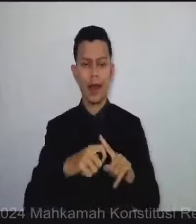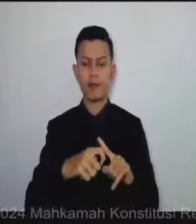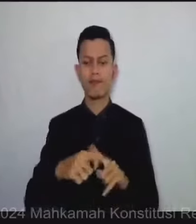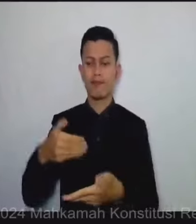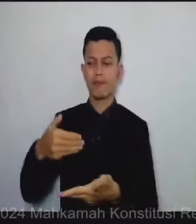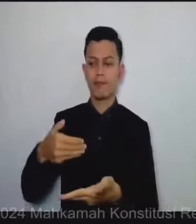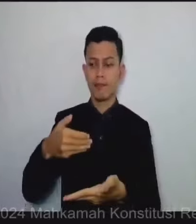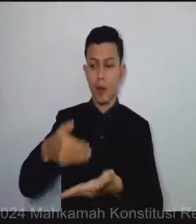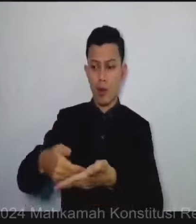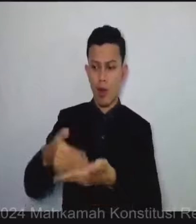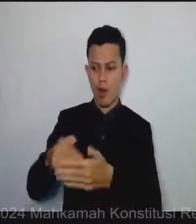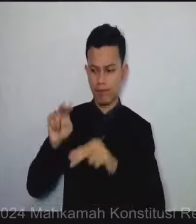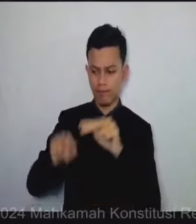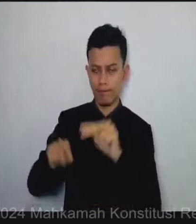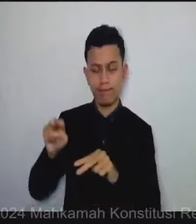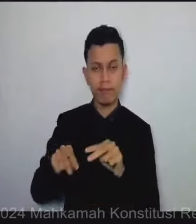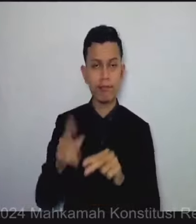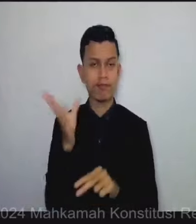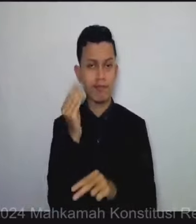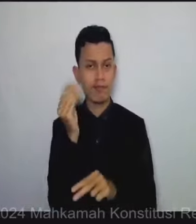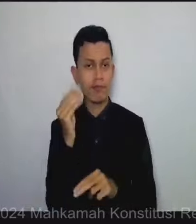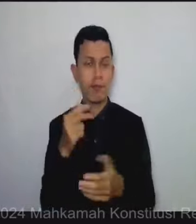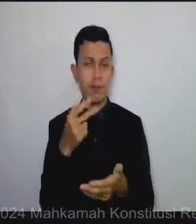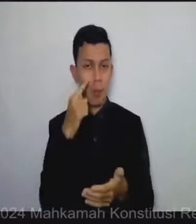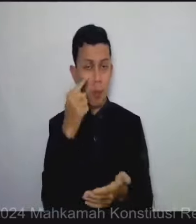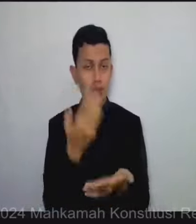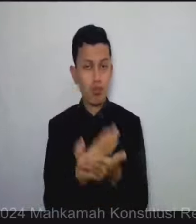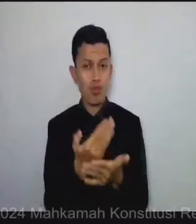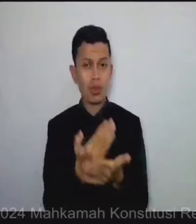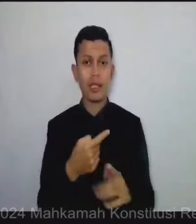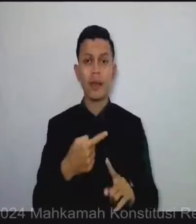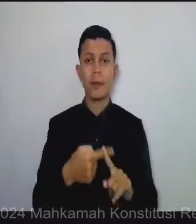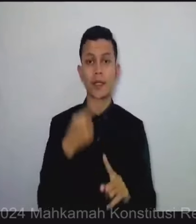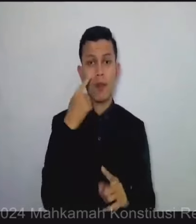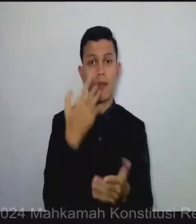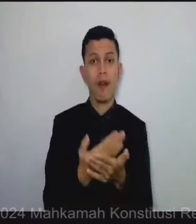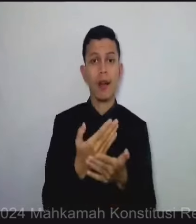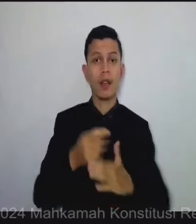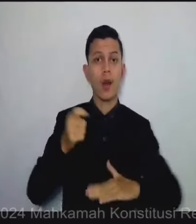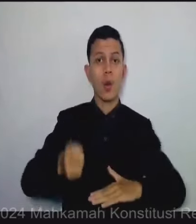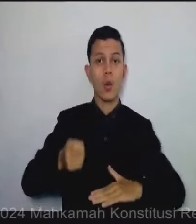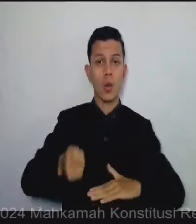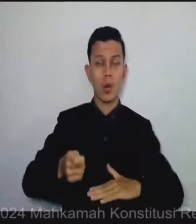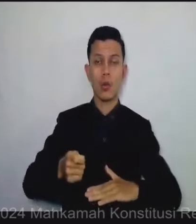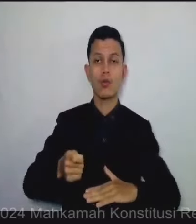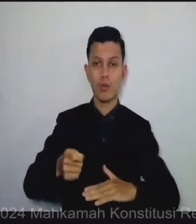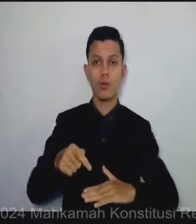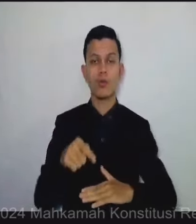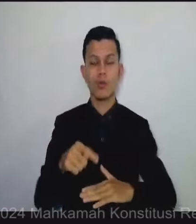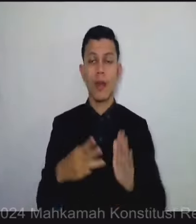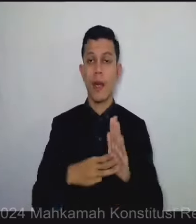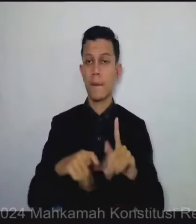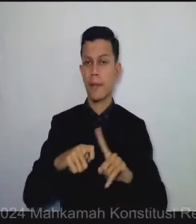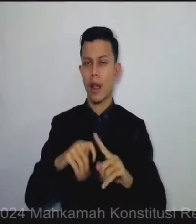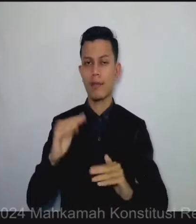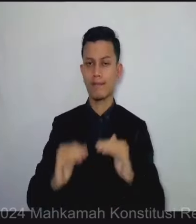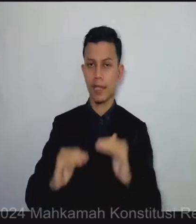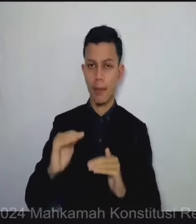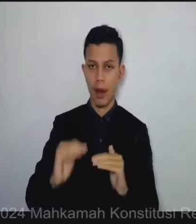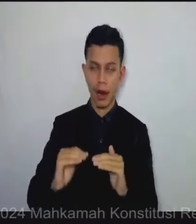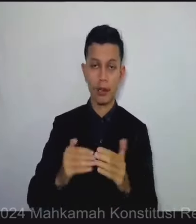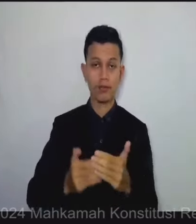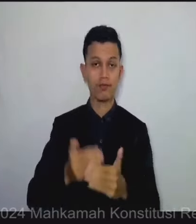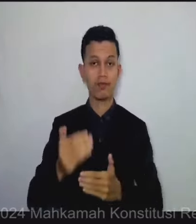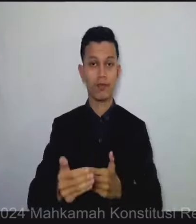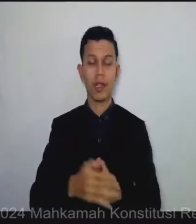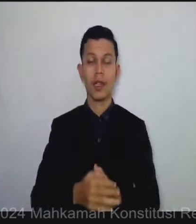jawaban ter Mohon keterangan pihak terkait dan bukti-bukti yang diajukan serta fakta hukum yang terungkap dalam persidangan mahkam mempertimbangkan sebagai berikut bahwa penyelenggaraan